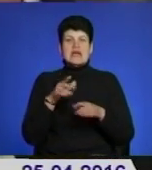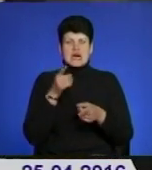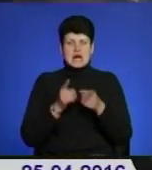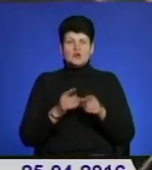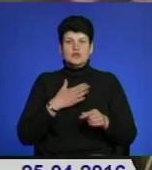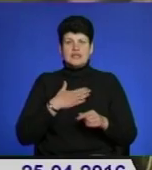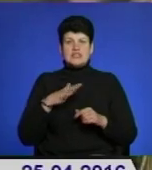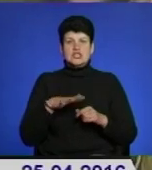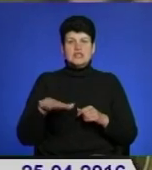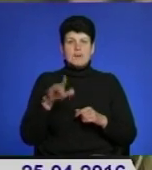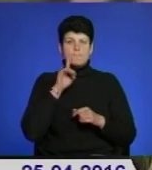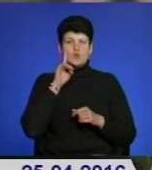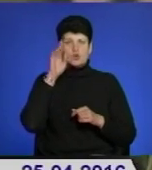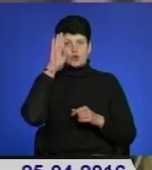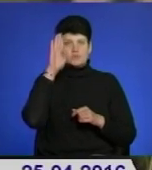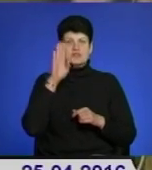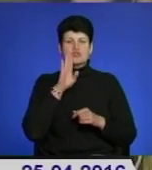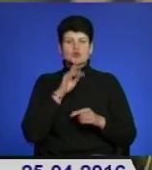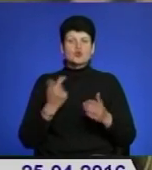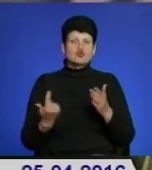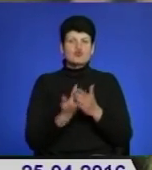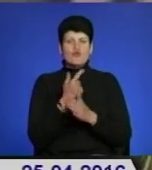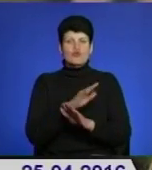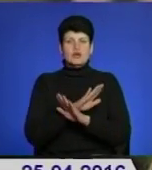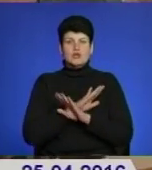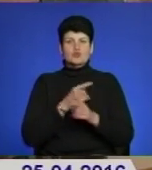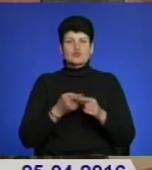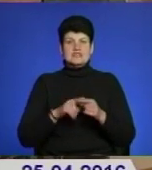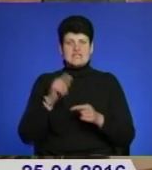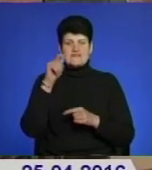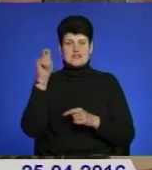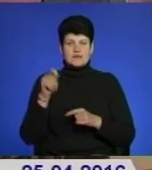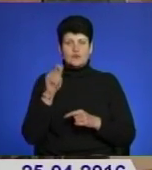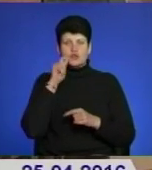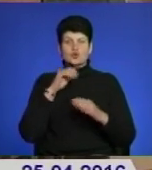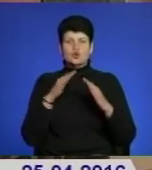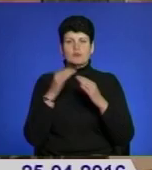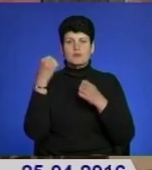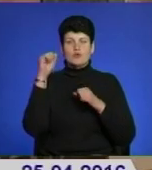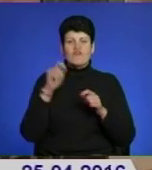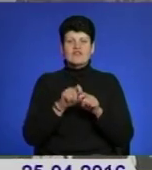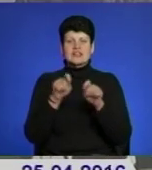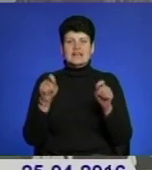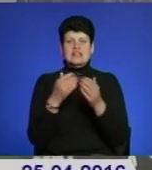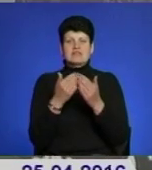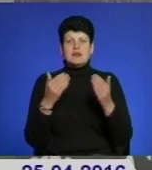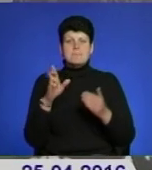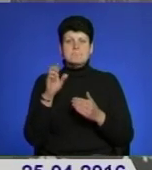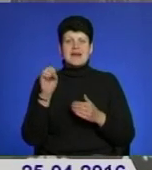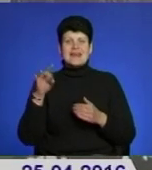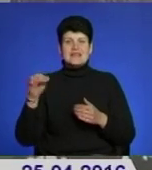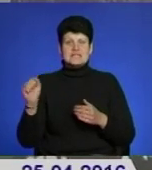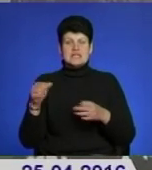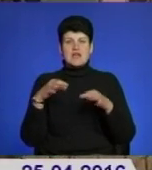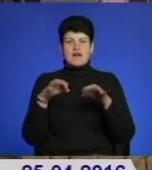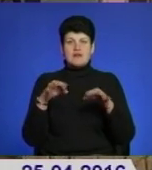зараз, і молоді хлопці та дівчата знову гинуть у цій війні. В Українському домі «Перемога» відкрили виставку «Бельгійський